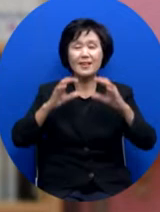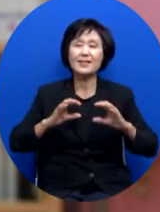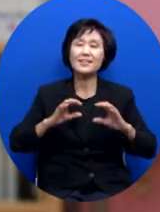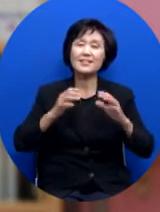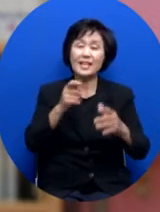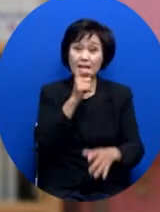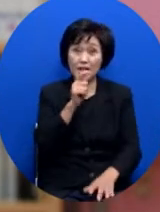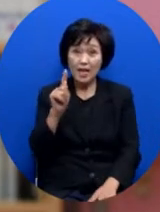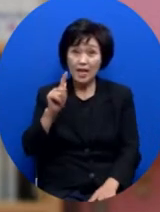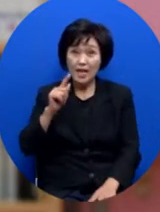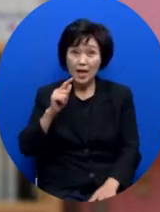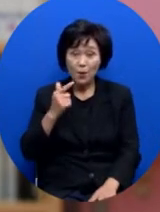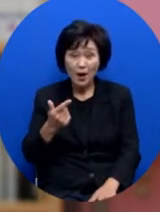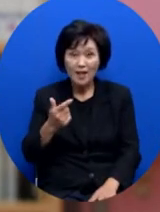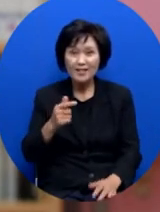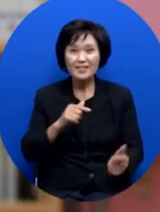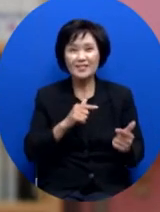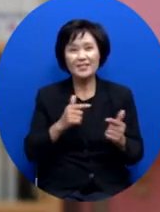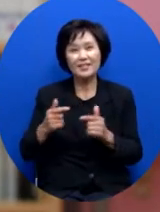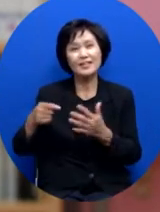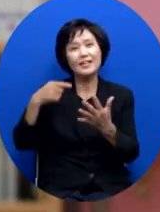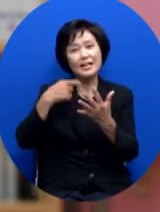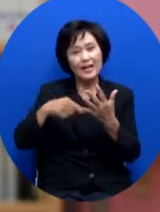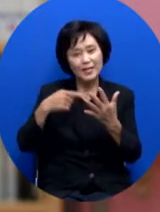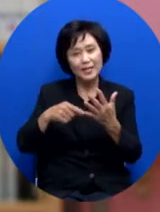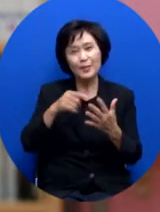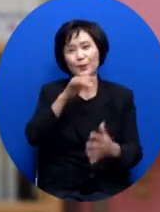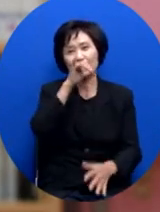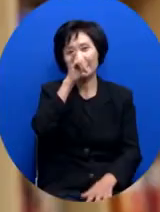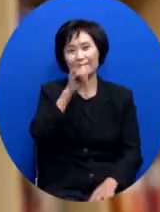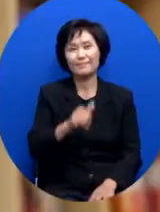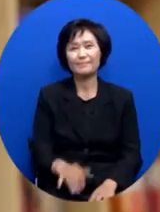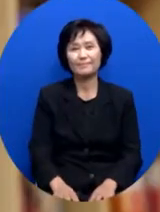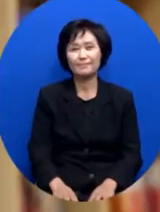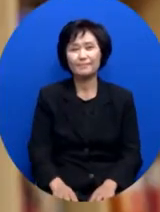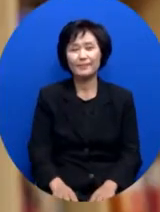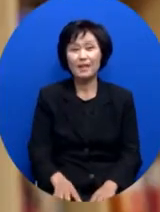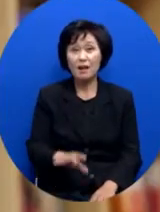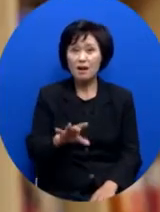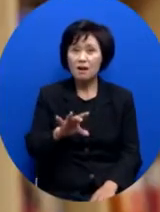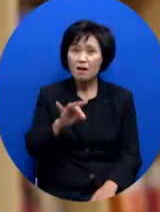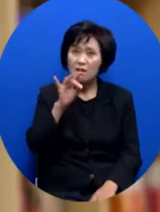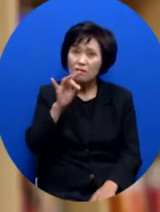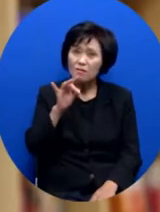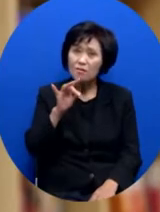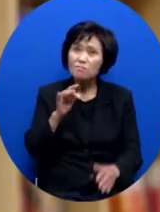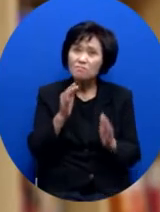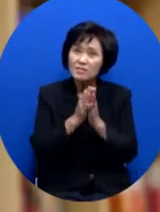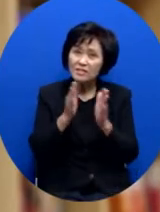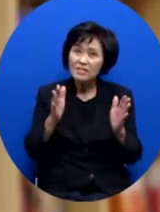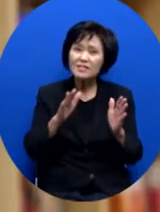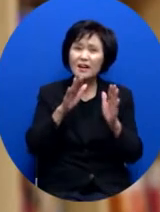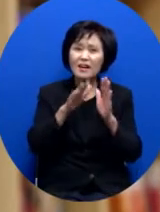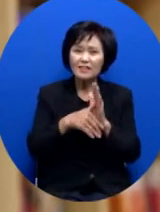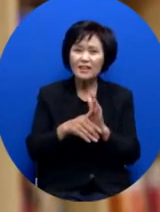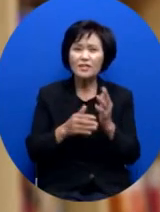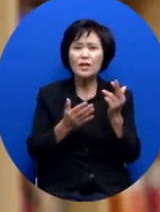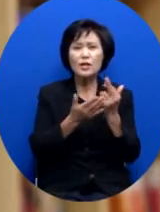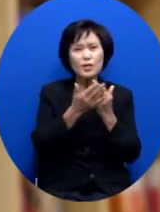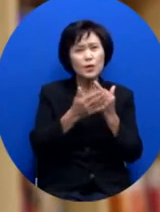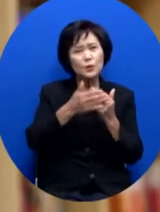아이들 한명 한명을 교육하는 그런 학교를 하고 있습니다 처음에는 어 제주도에 다음세대를 위해서